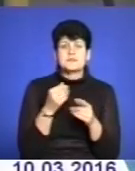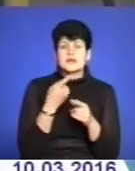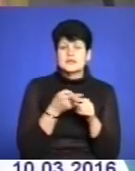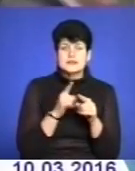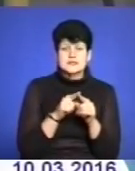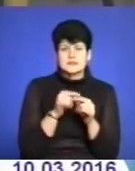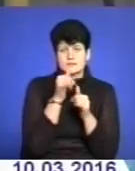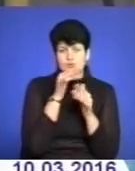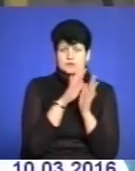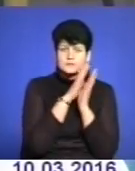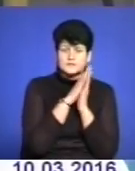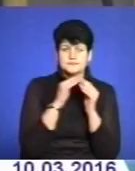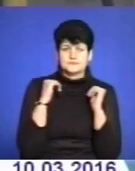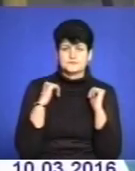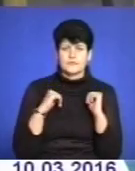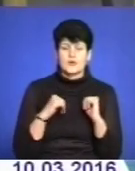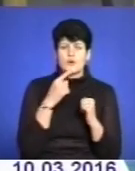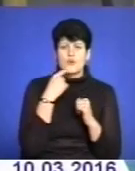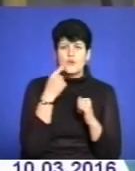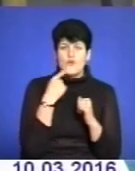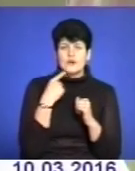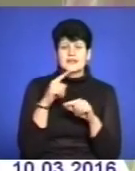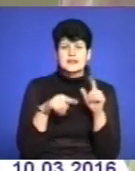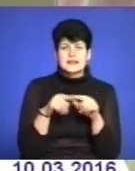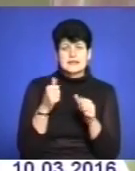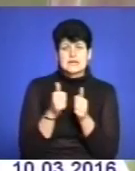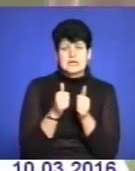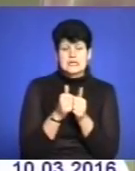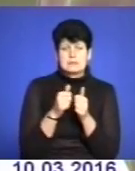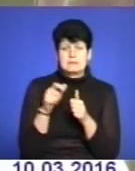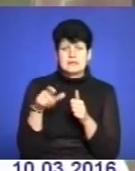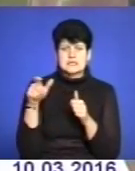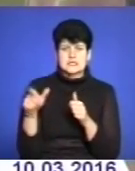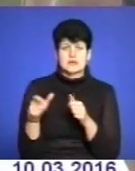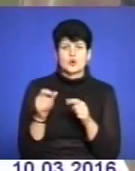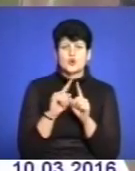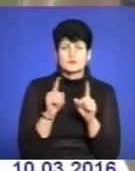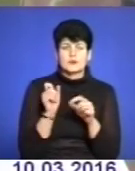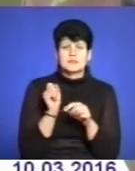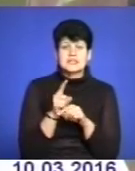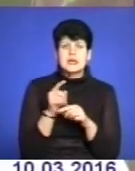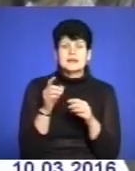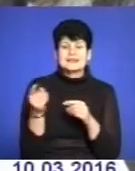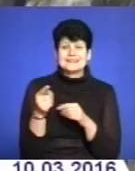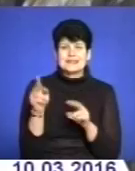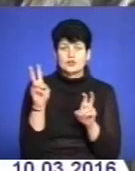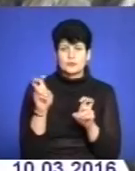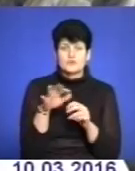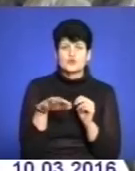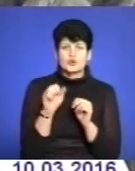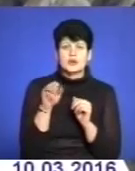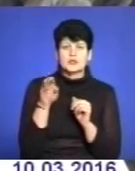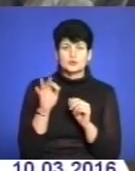так вважають рідні та близькі бійців роти патрульної служби поліції особливого призначення Тернопіль. До зони проведення антитерористичної